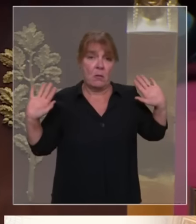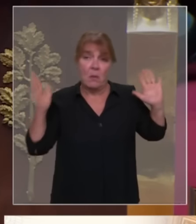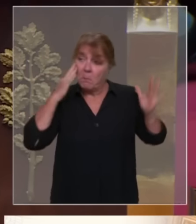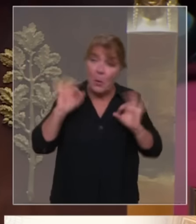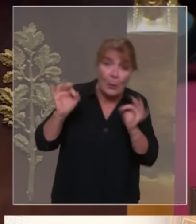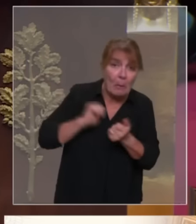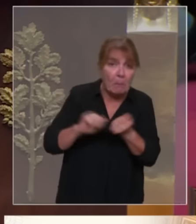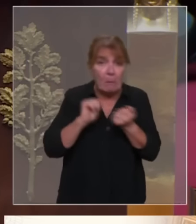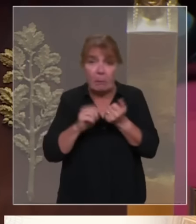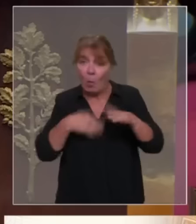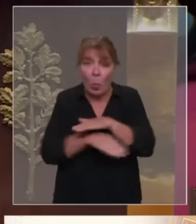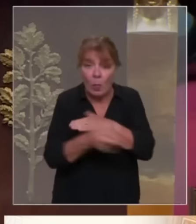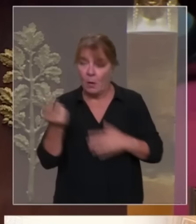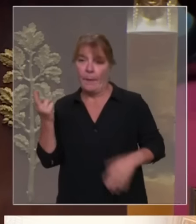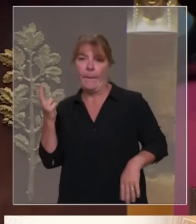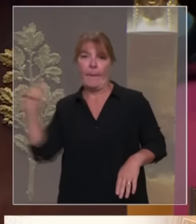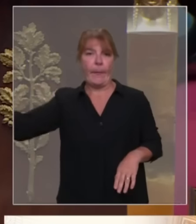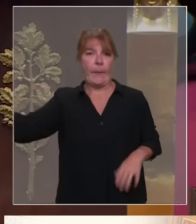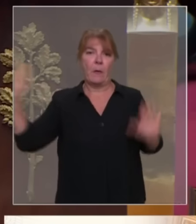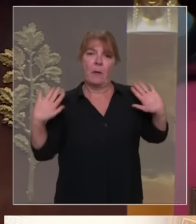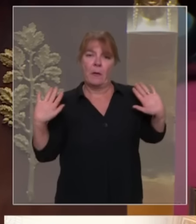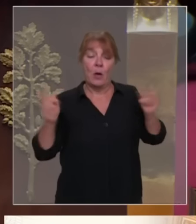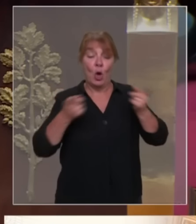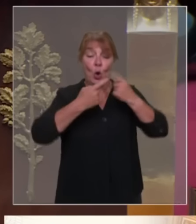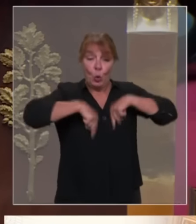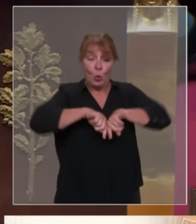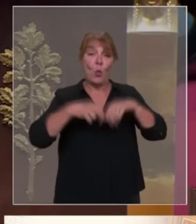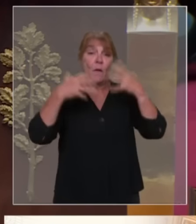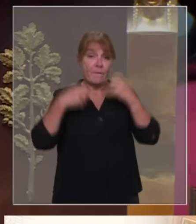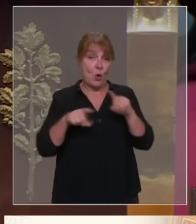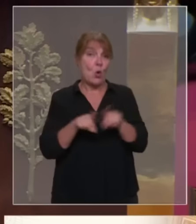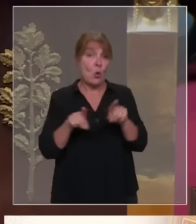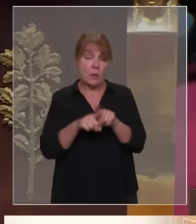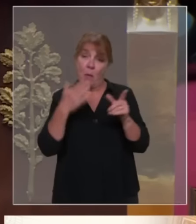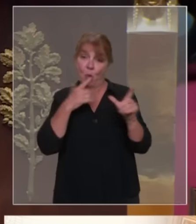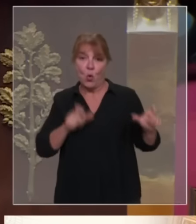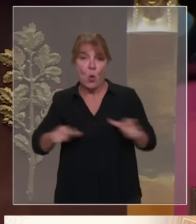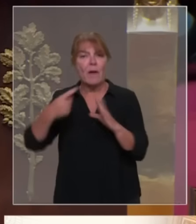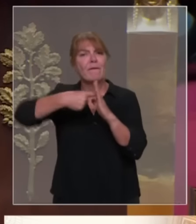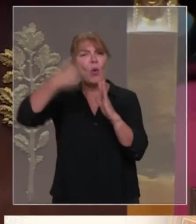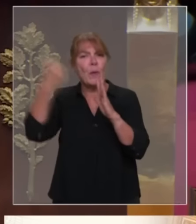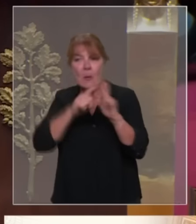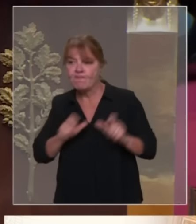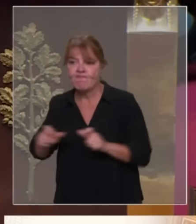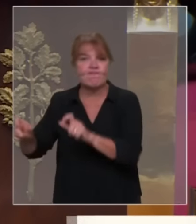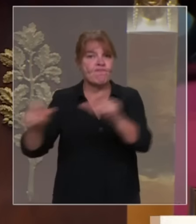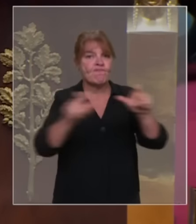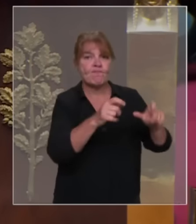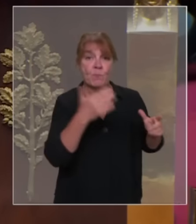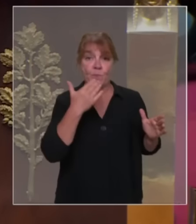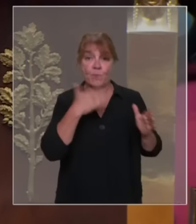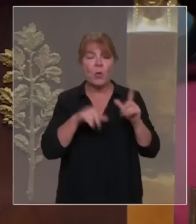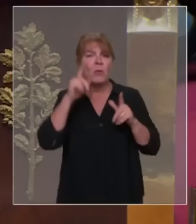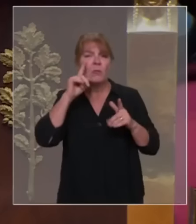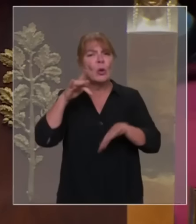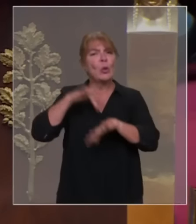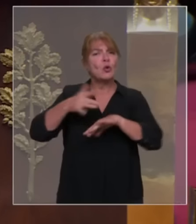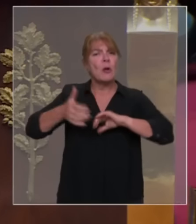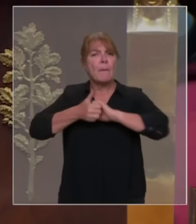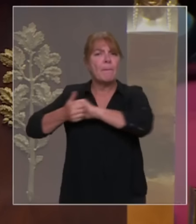français. Et nous voulons aussi mieux contrôler nos frontières. Le récent pacte européen